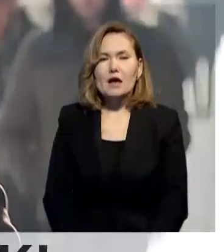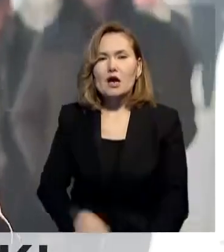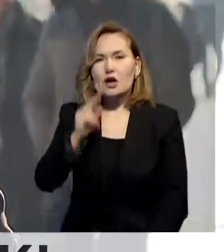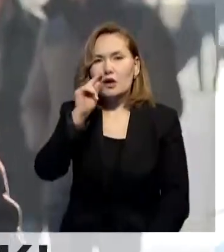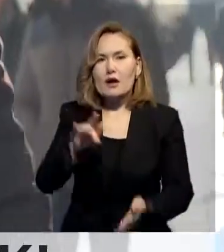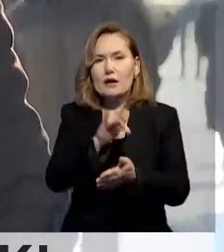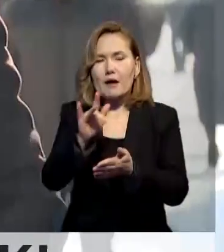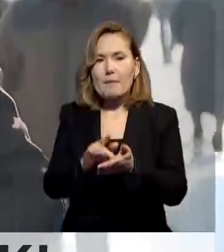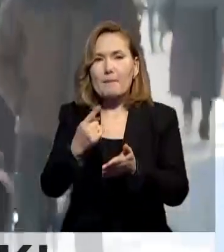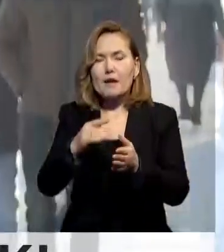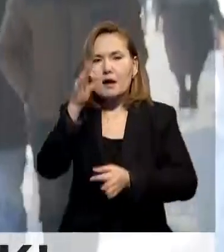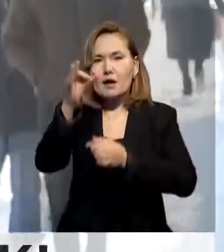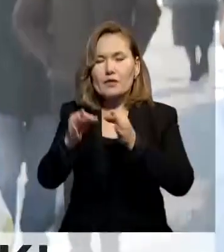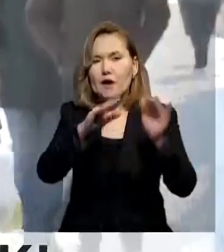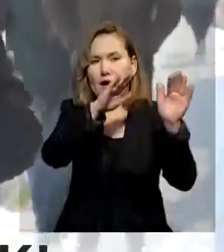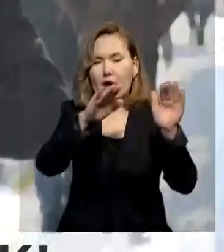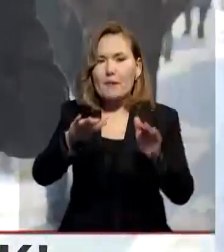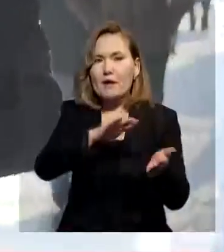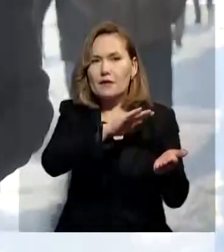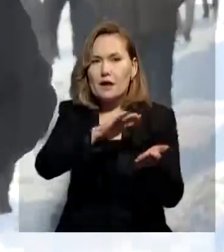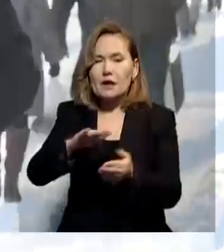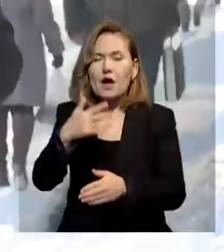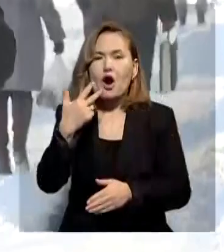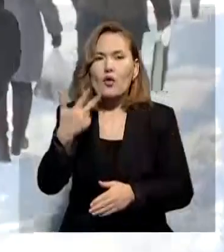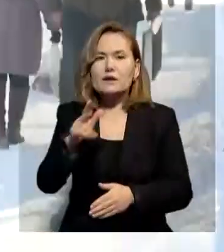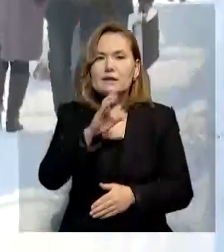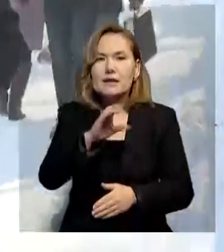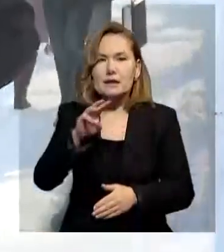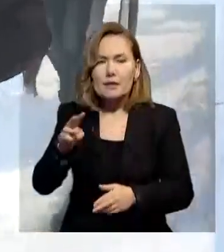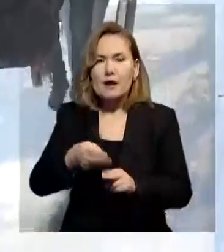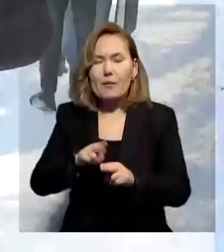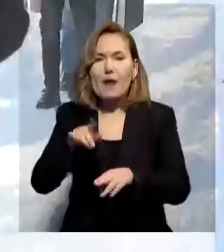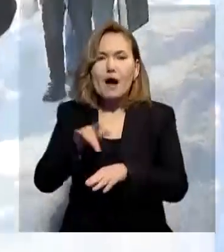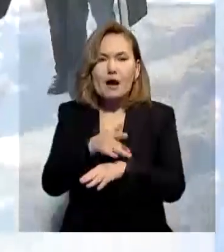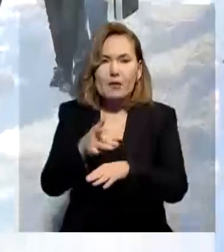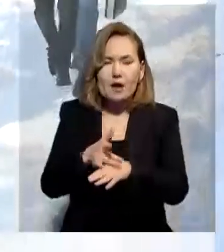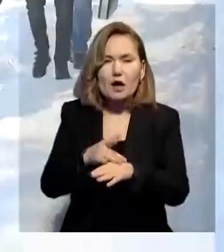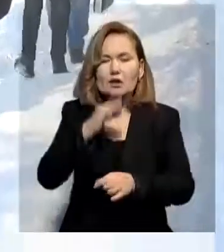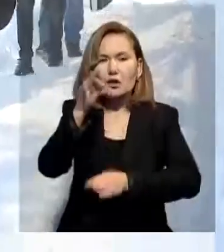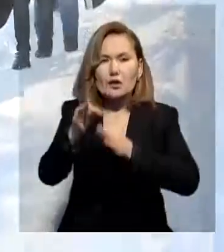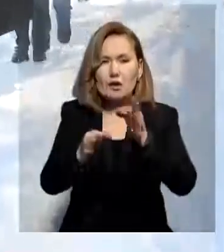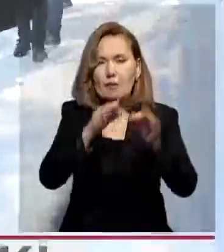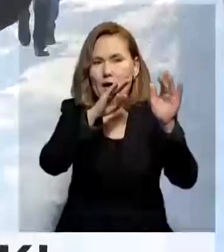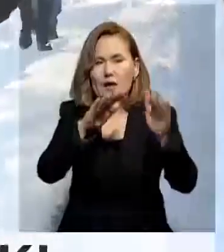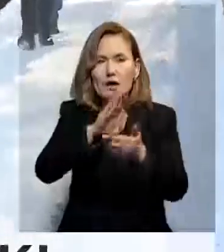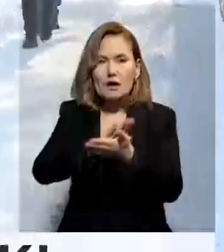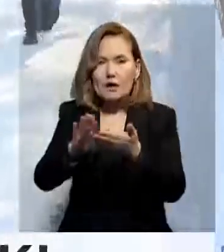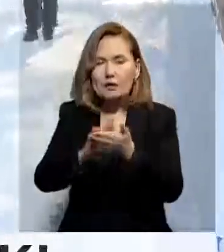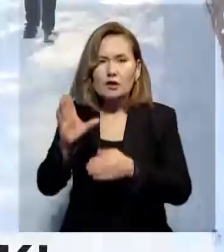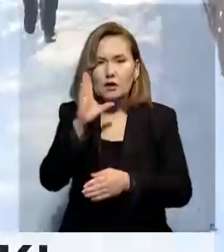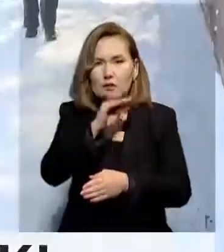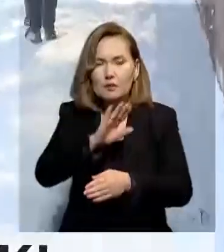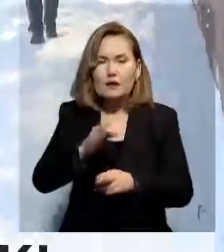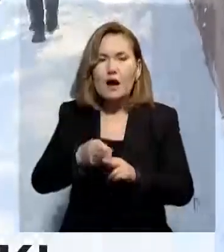Шымкентте бір тәулікте жауған ақ ұлпаның қалыңдығы 30 сантиметрден асты. Коммуналдық сала әлі де шаһарды аққар көк мұздан аршып үлгер алмай